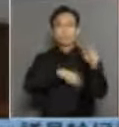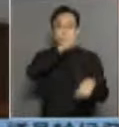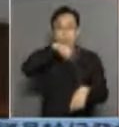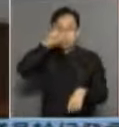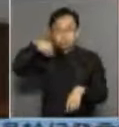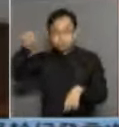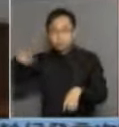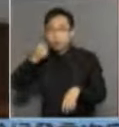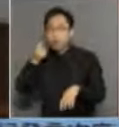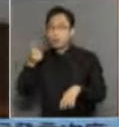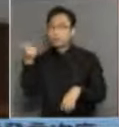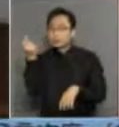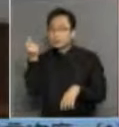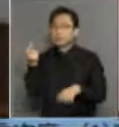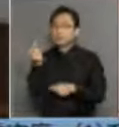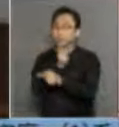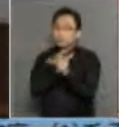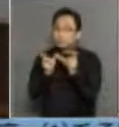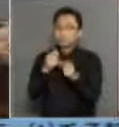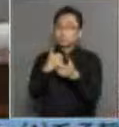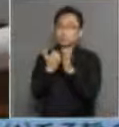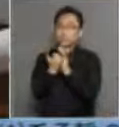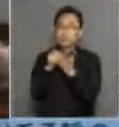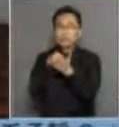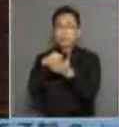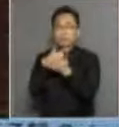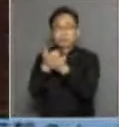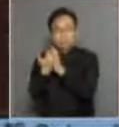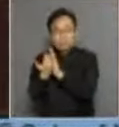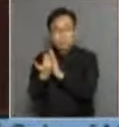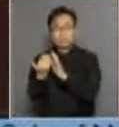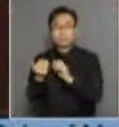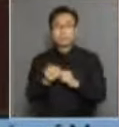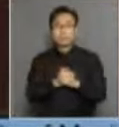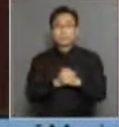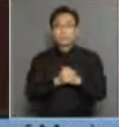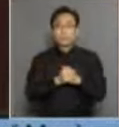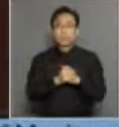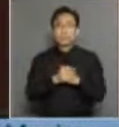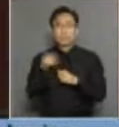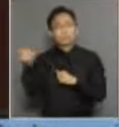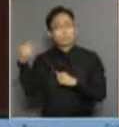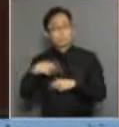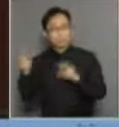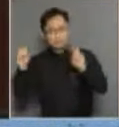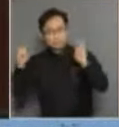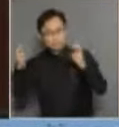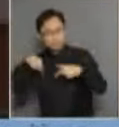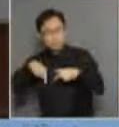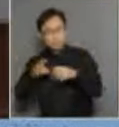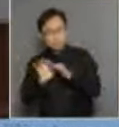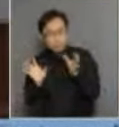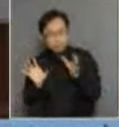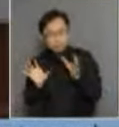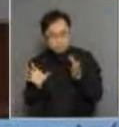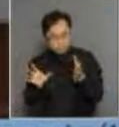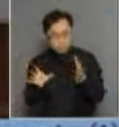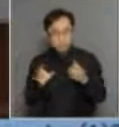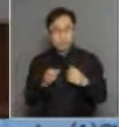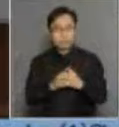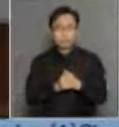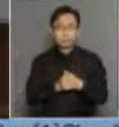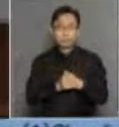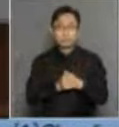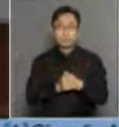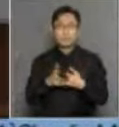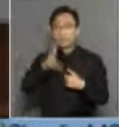資金流動和利息走向等等等等等。 啊，黃議員，你講這個跟現在這個議題有什麼關係呢？你想說明 什麼？因為這個行